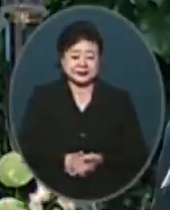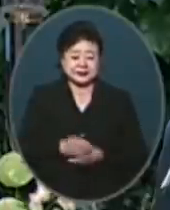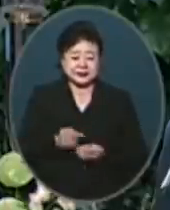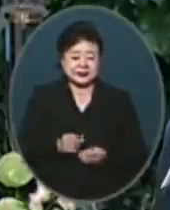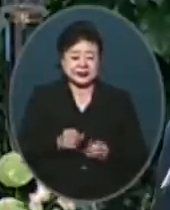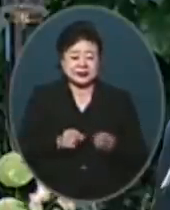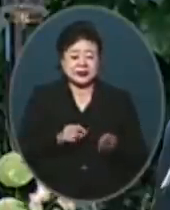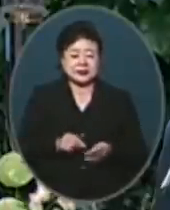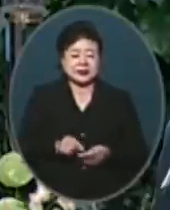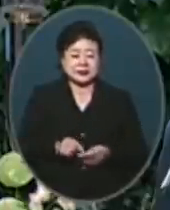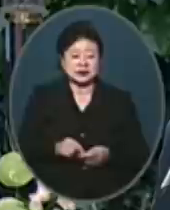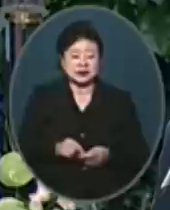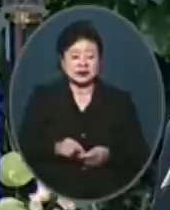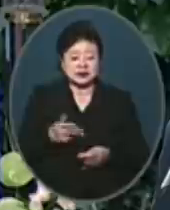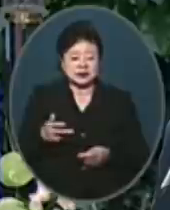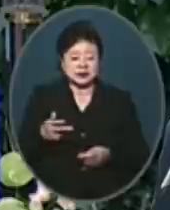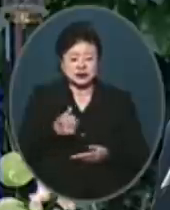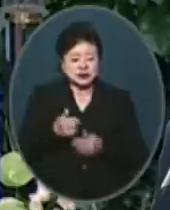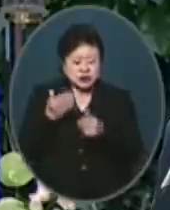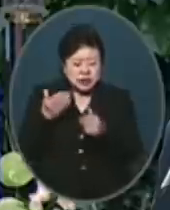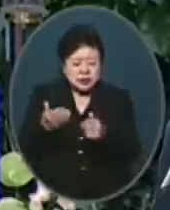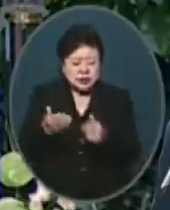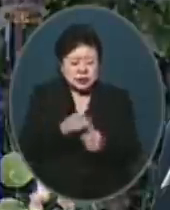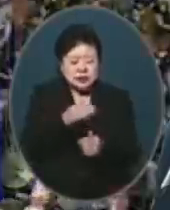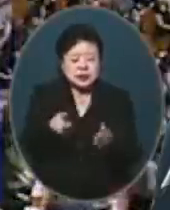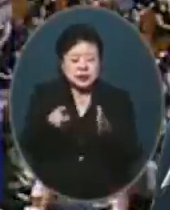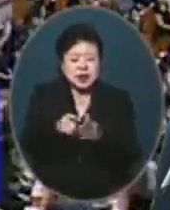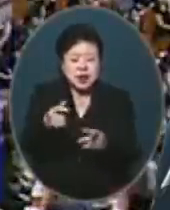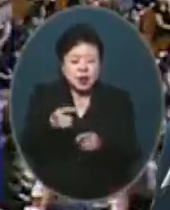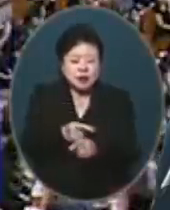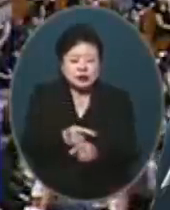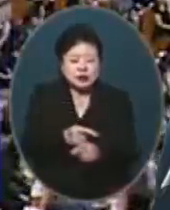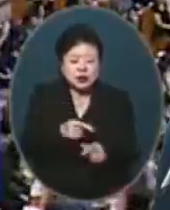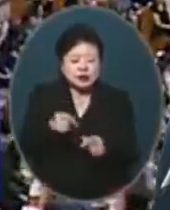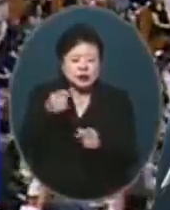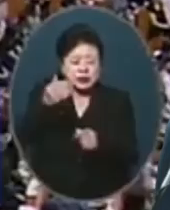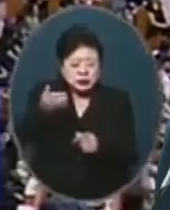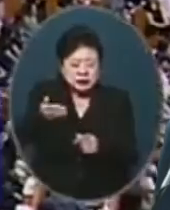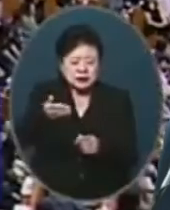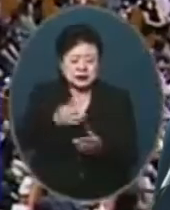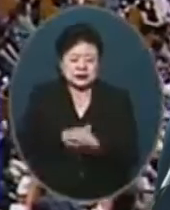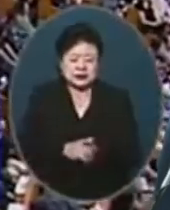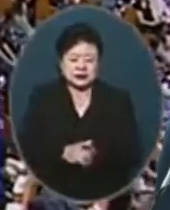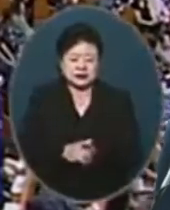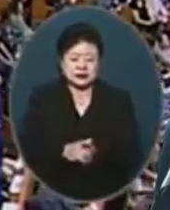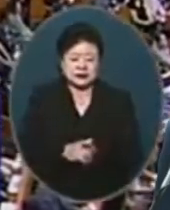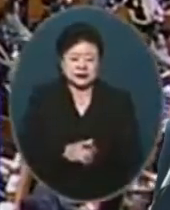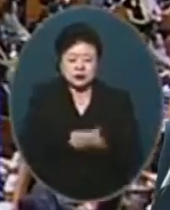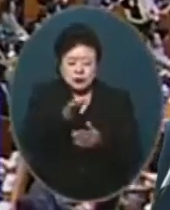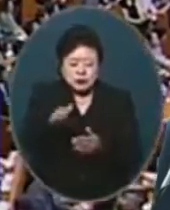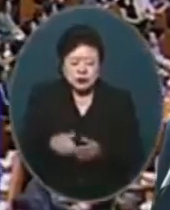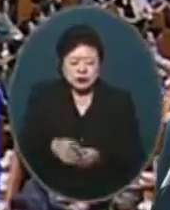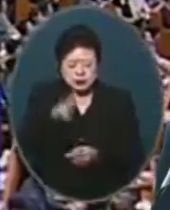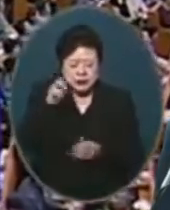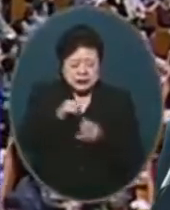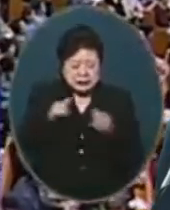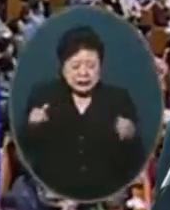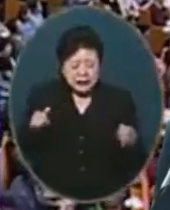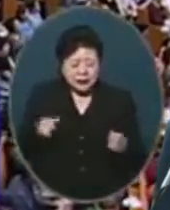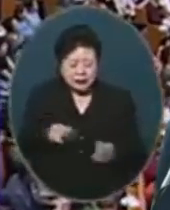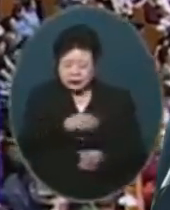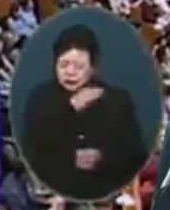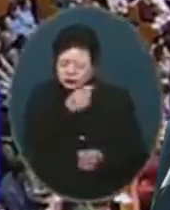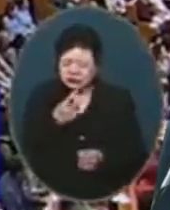시편 44편 7절에 오직 주께서 우리를 우리 원수들에게 구원하시고 우리를 미워하는 자로